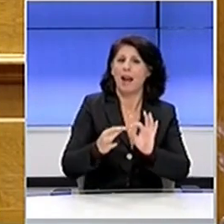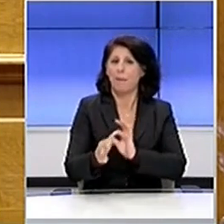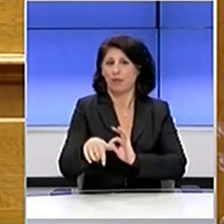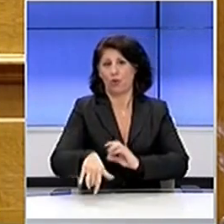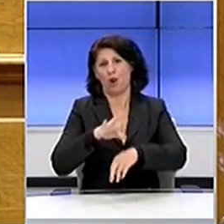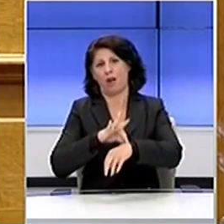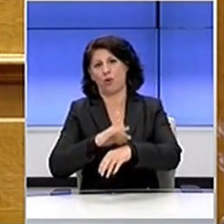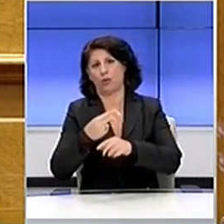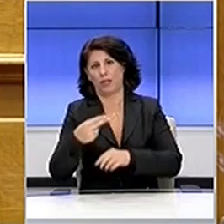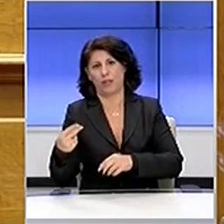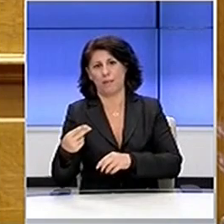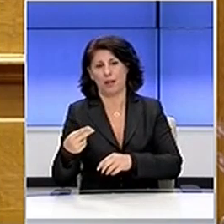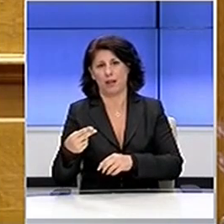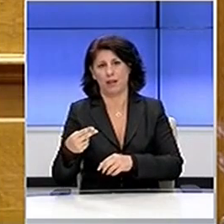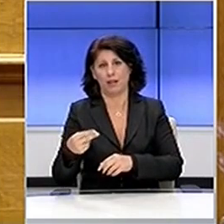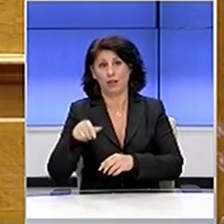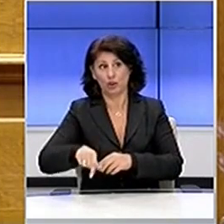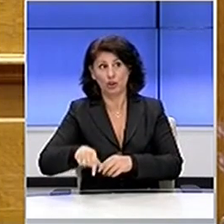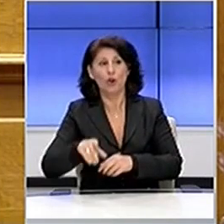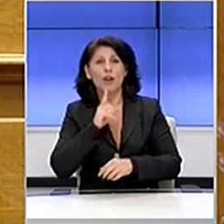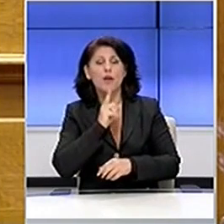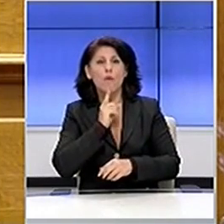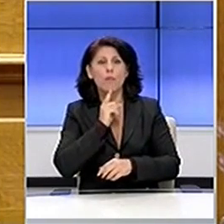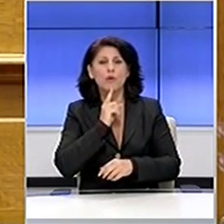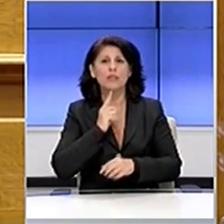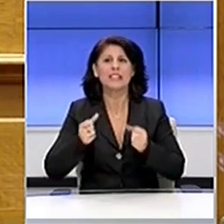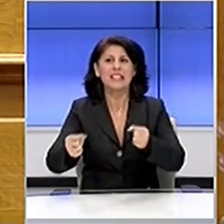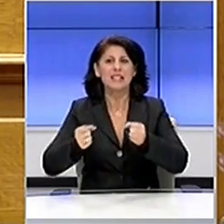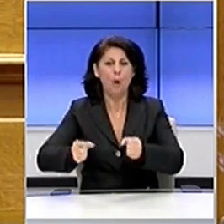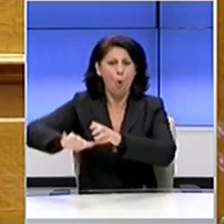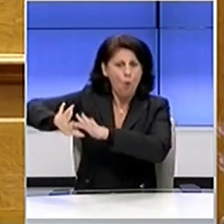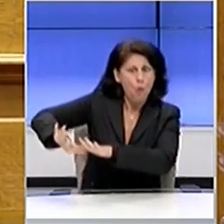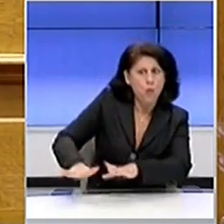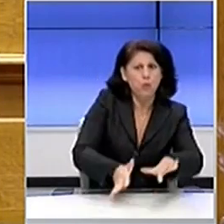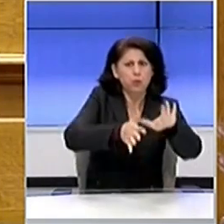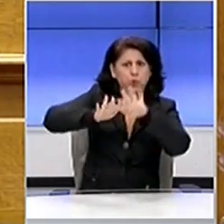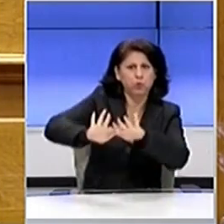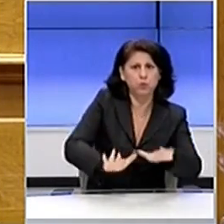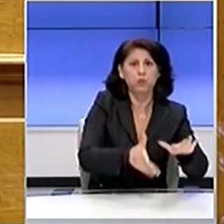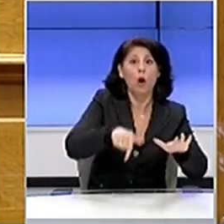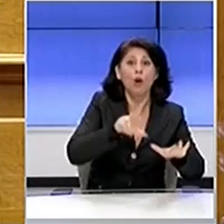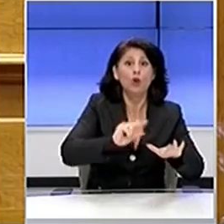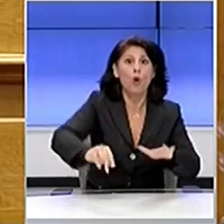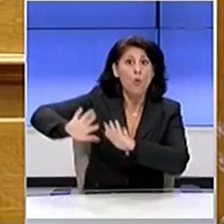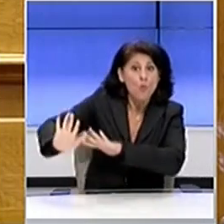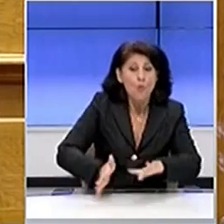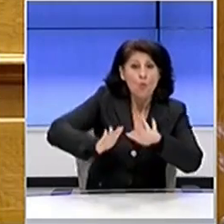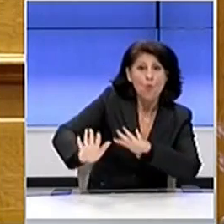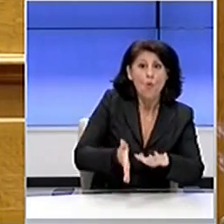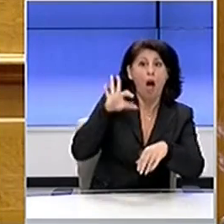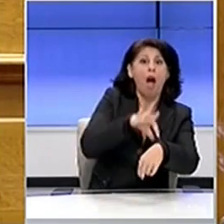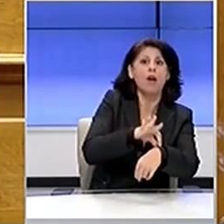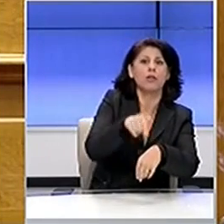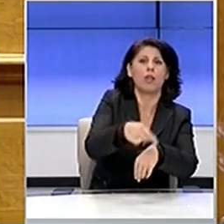μέτρα πρέπει να πάρουμε όταν η τρικυμία μετατρέπεται σε τσουνάμι. Και μπροστά σε αυτό το τσουνάμι οφείλουμε